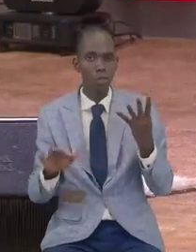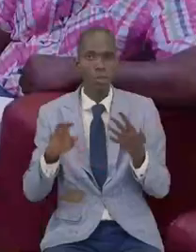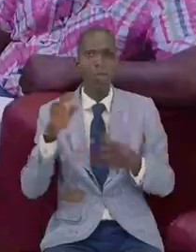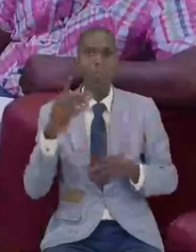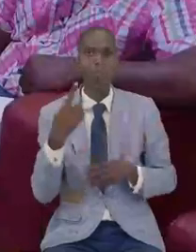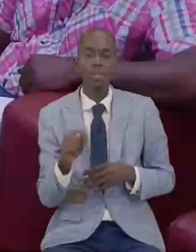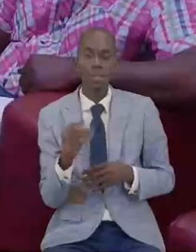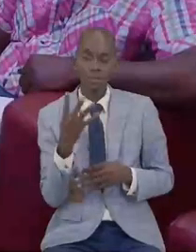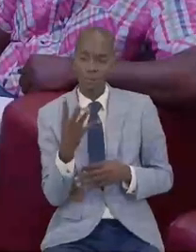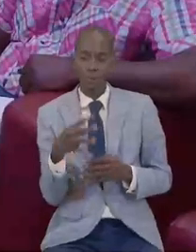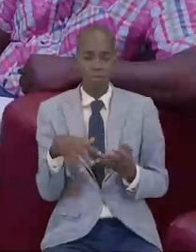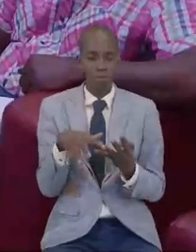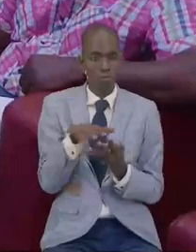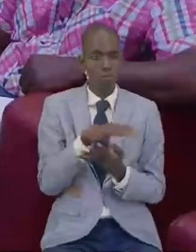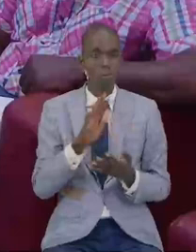Meshach, Abednego,